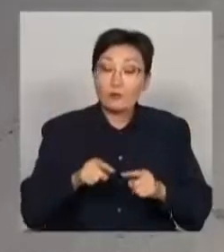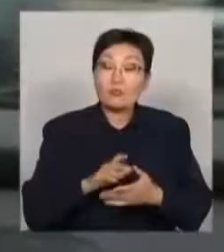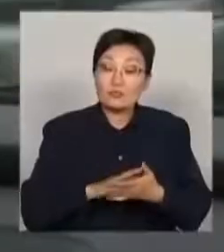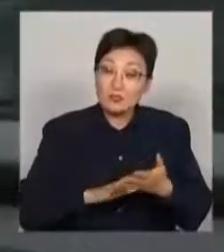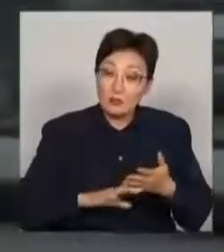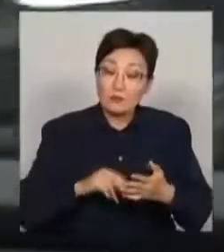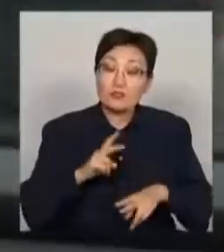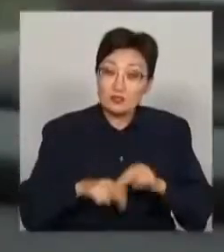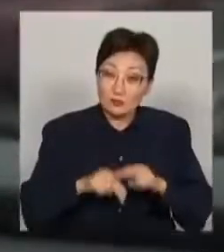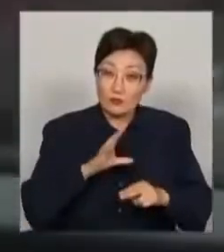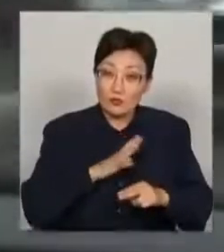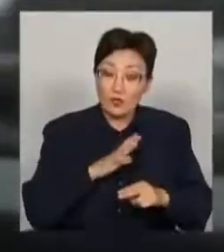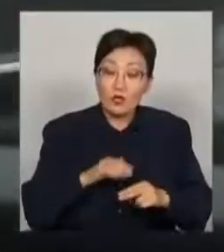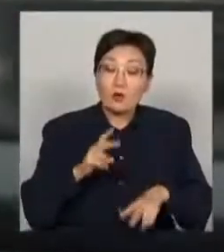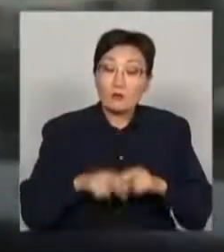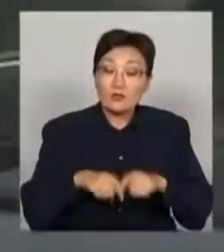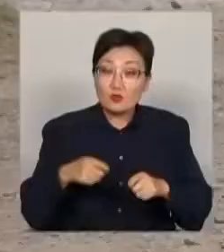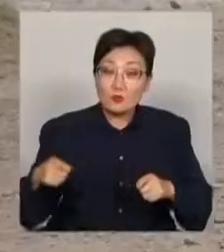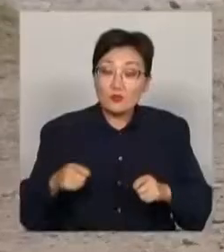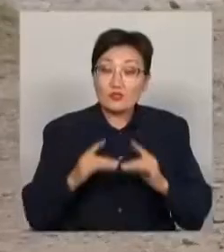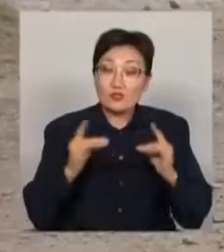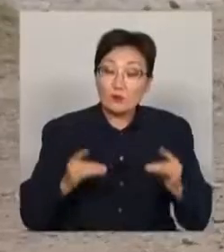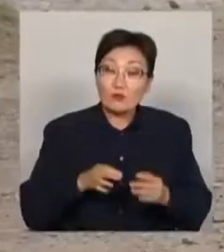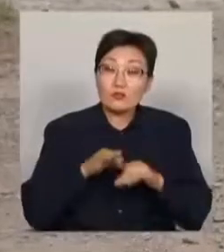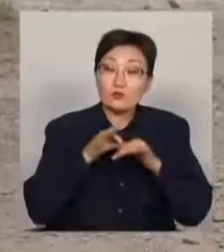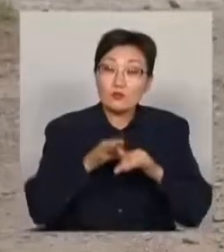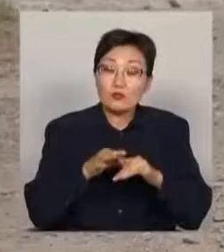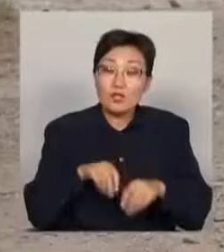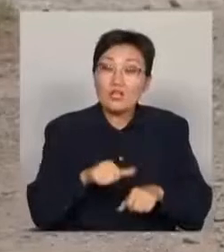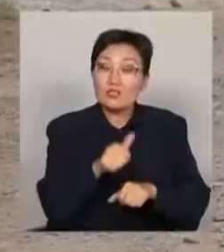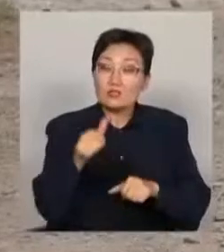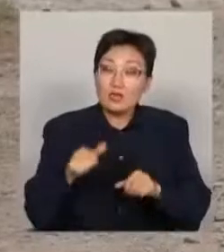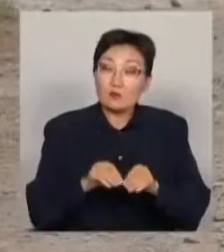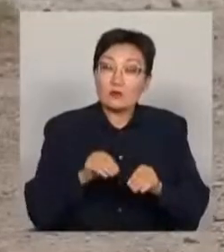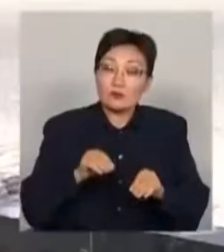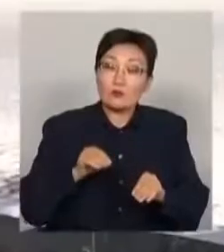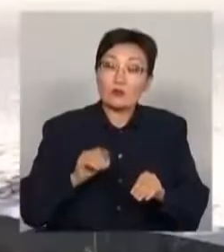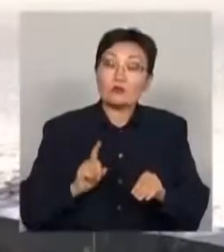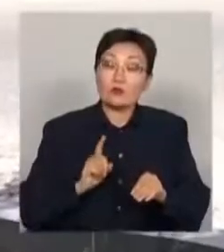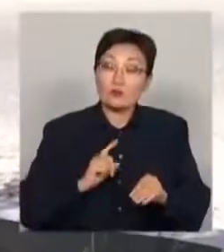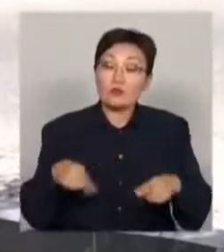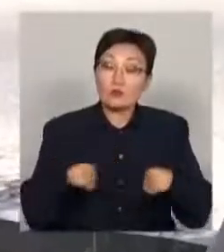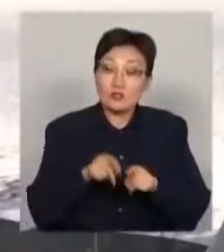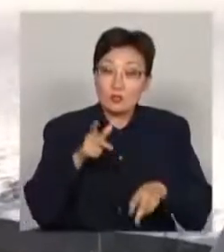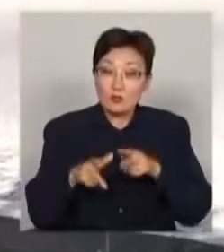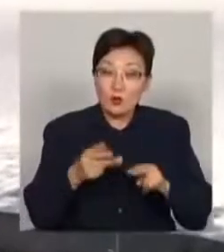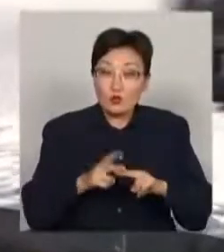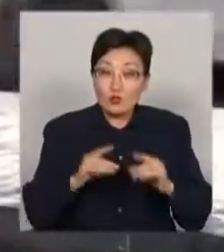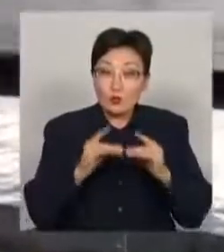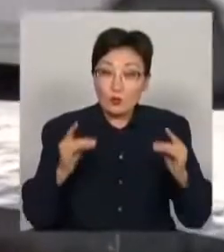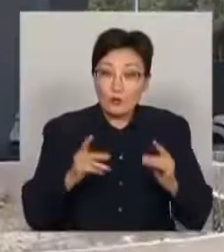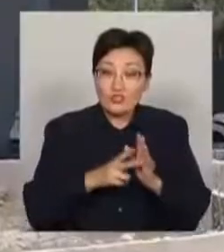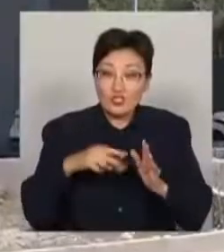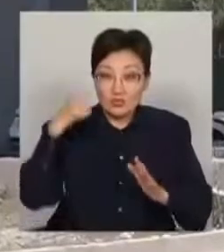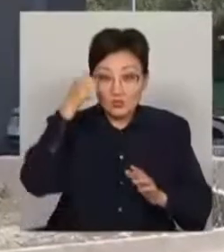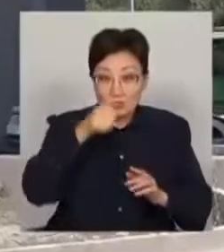Сабыр сыналған жүргізушілер құрылысы созылған көпірден өту үшін сағаттап кептелісте тұрамыз деп шағым айтады. Осы көпір 7 жыл салды деді